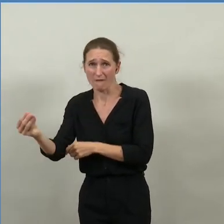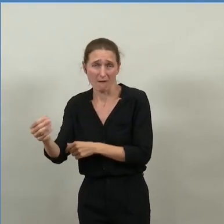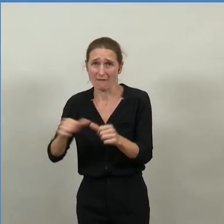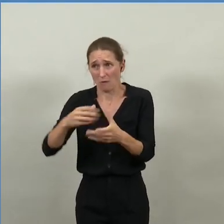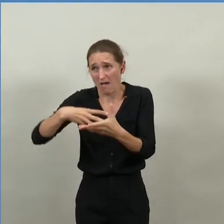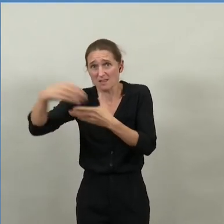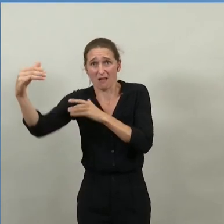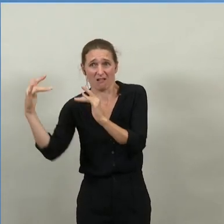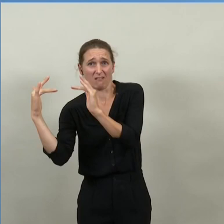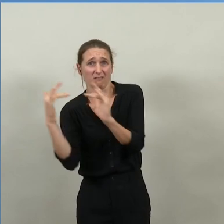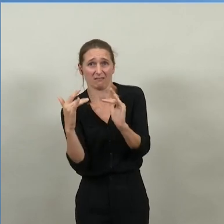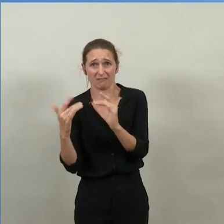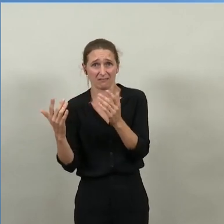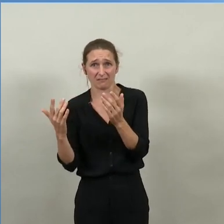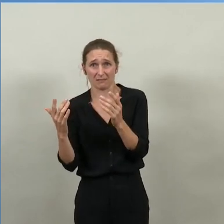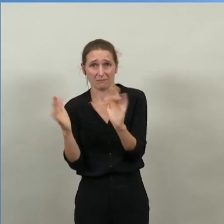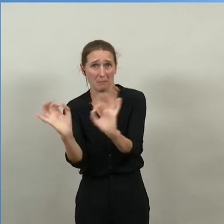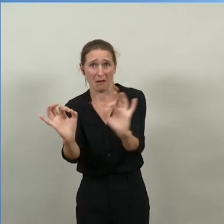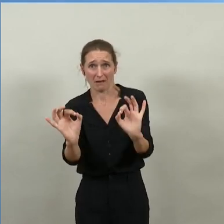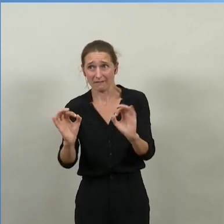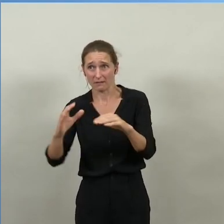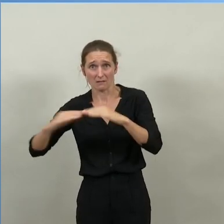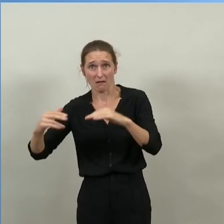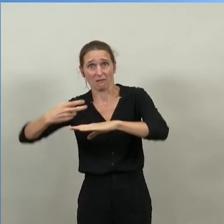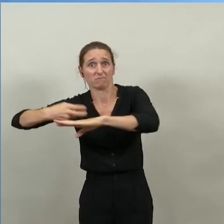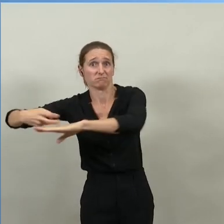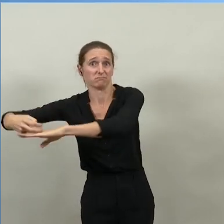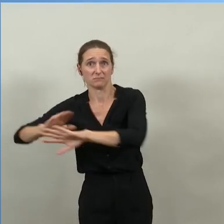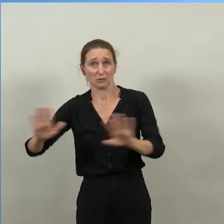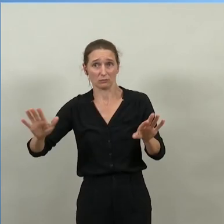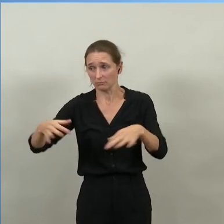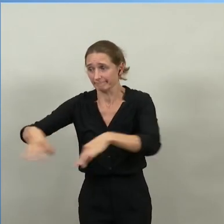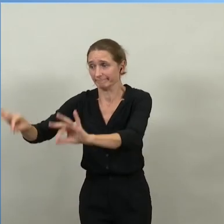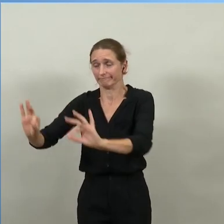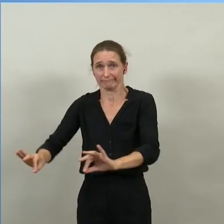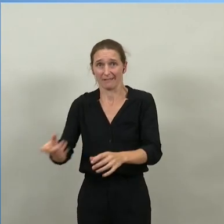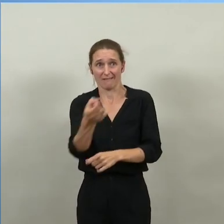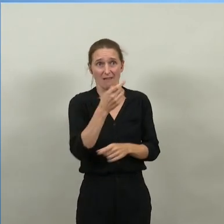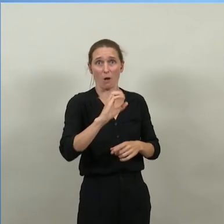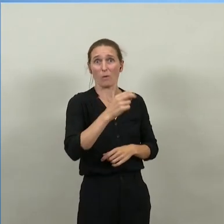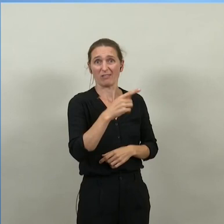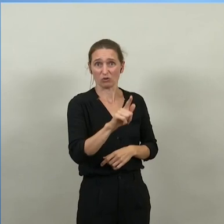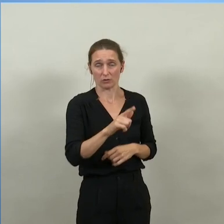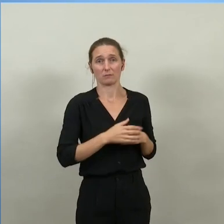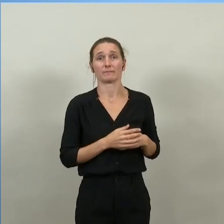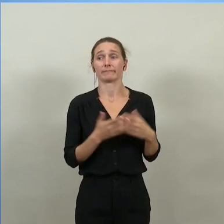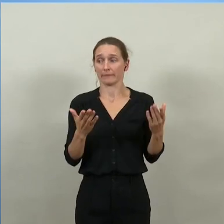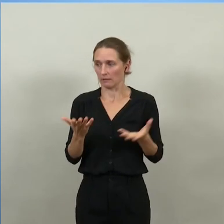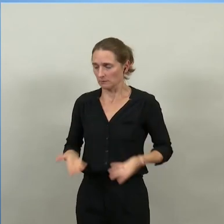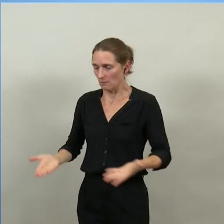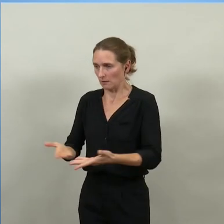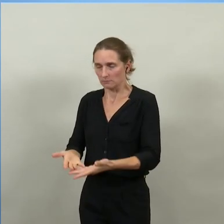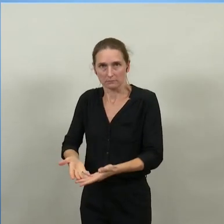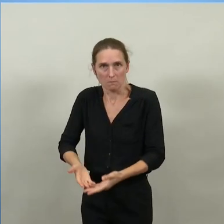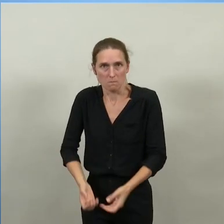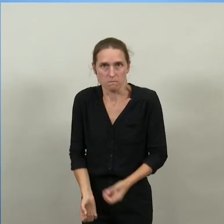couvertures de survie fournies par les ONG face à cette situation l'Europe peine à afficher une réponse coordonnée et n'est clairement pas à la